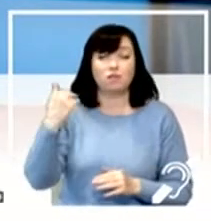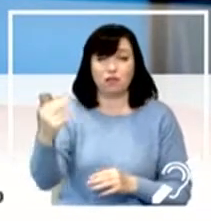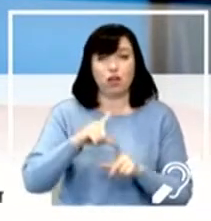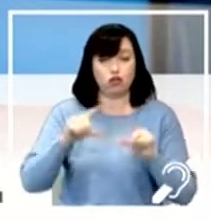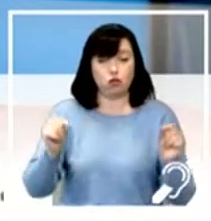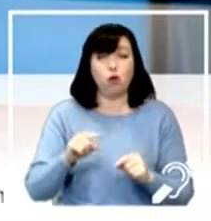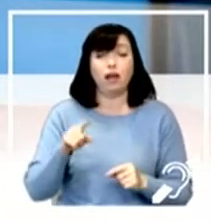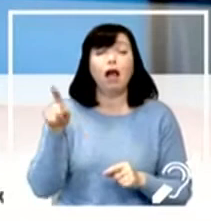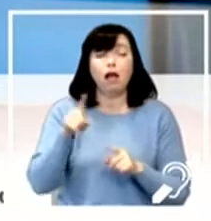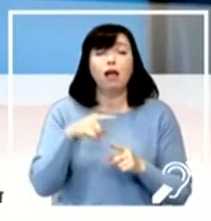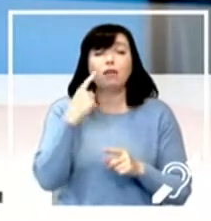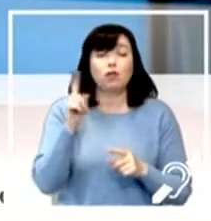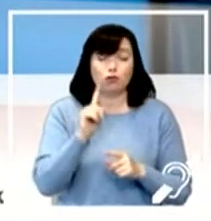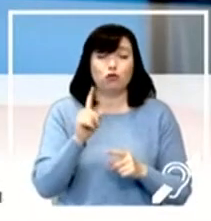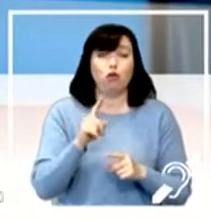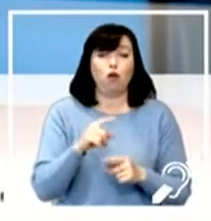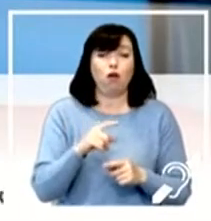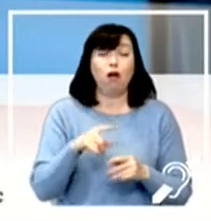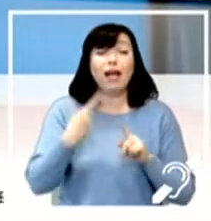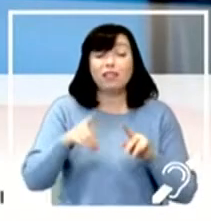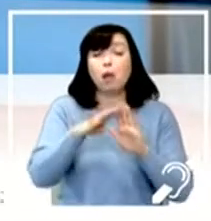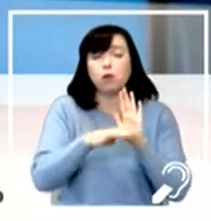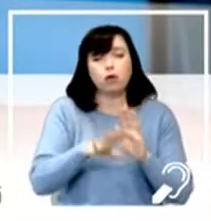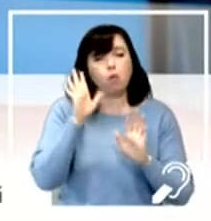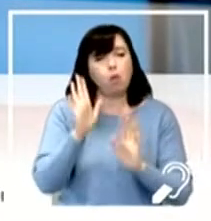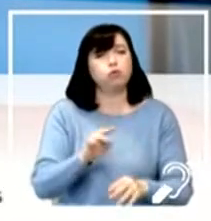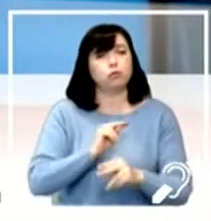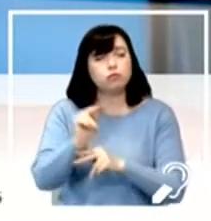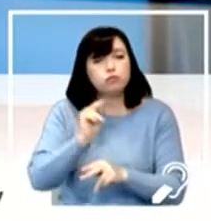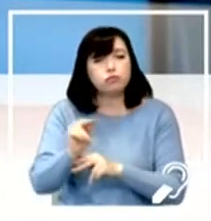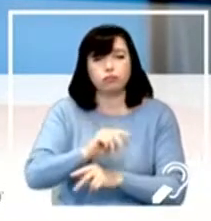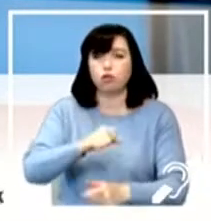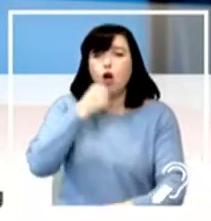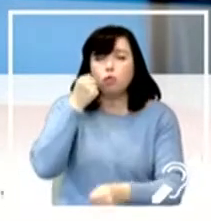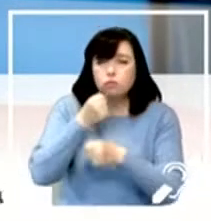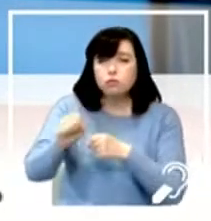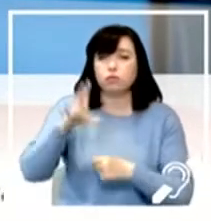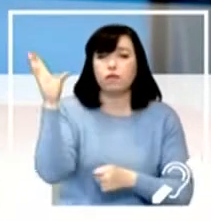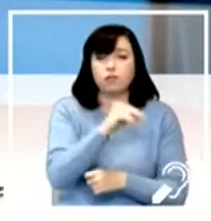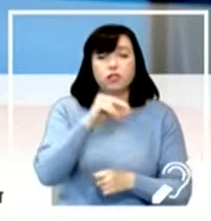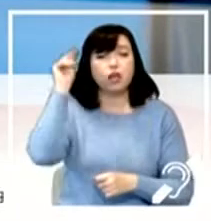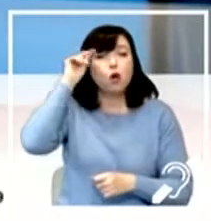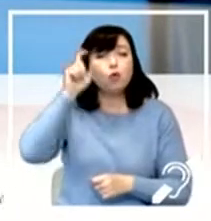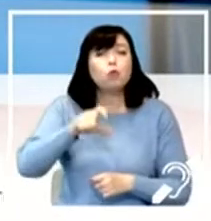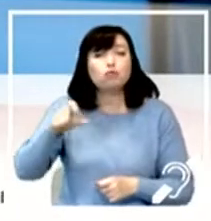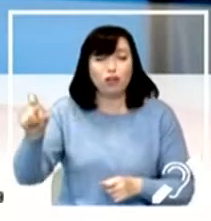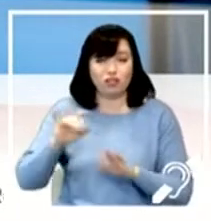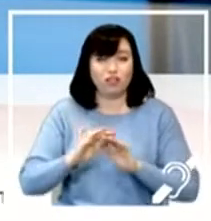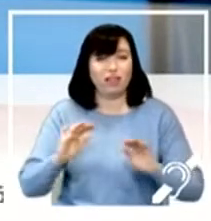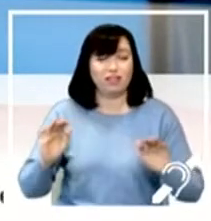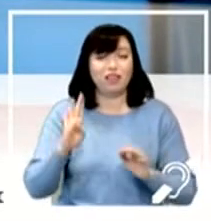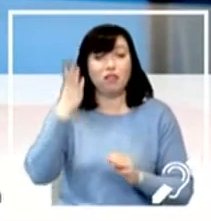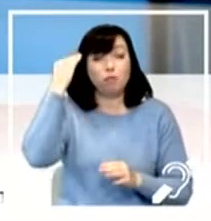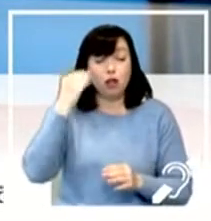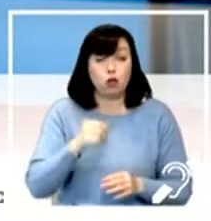pe o rețea de socializare, PSRM susține că programul va fi studiat în mod obligatoriu de toți elevii din Republica Moldova. La